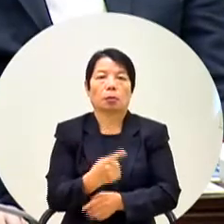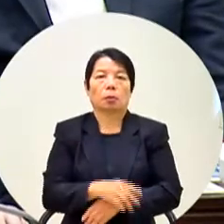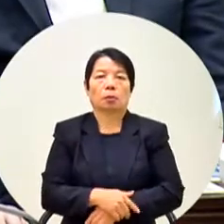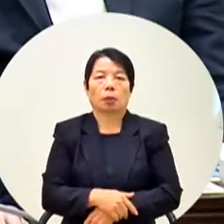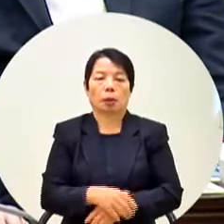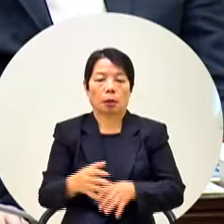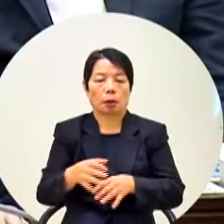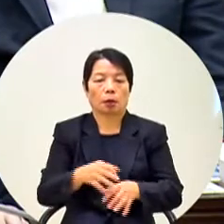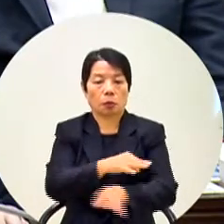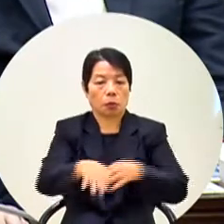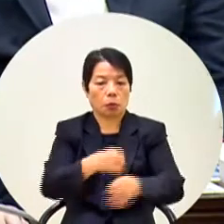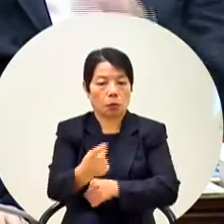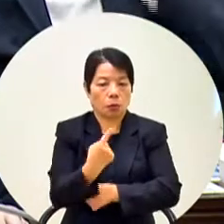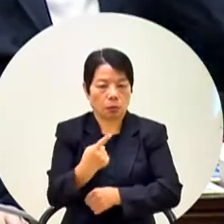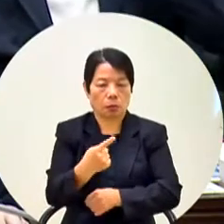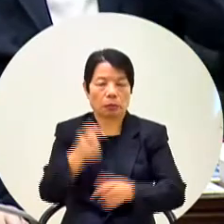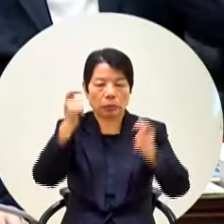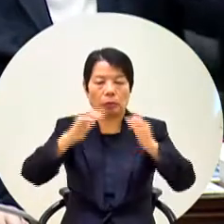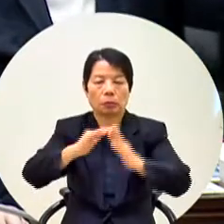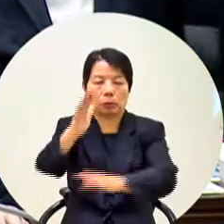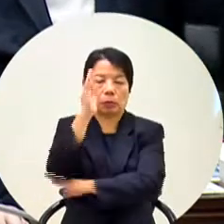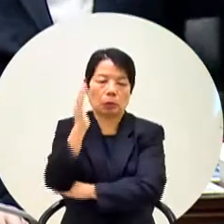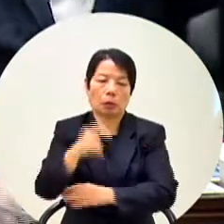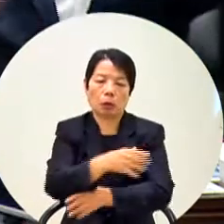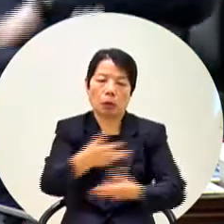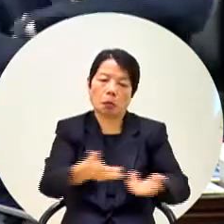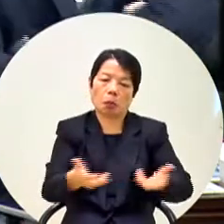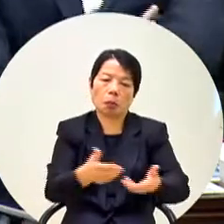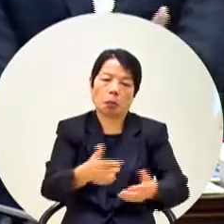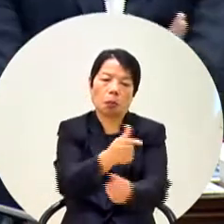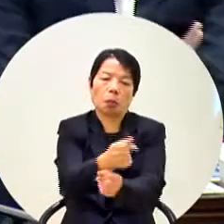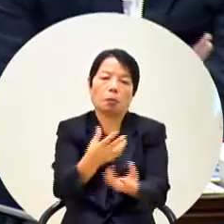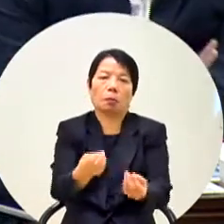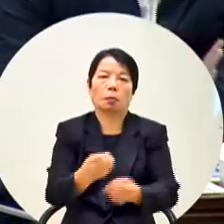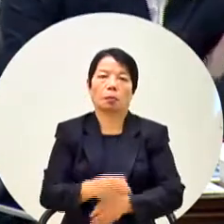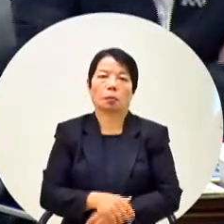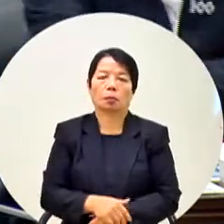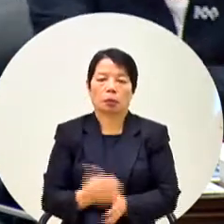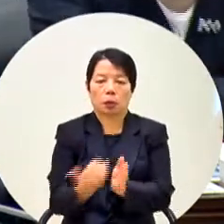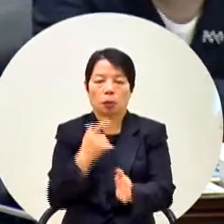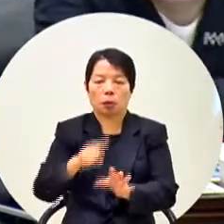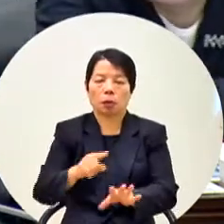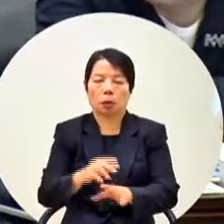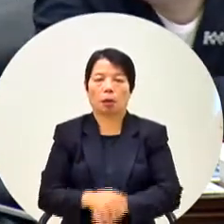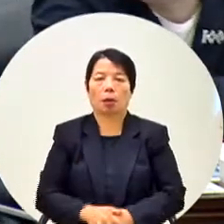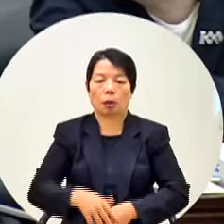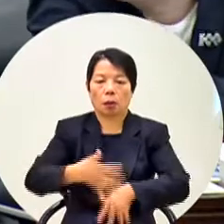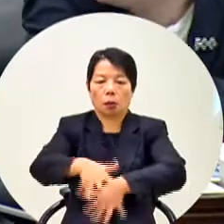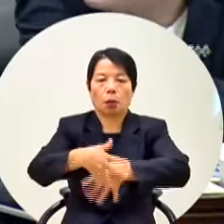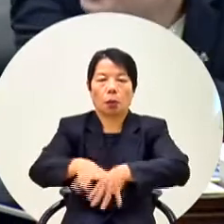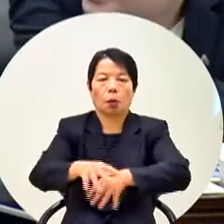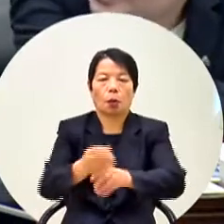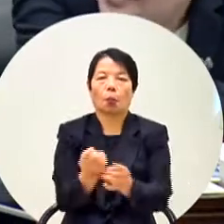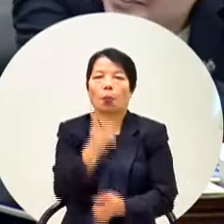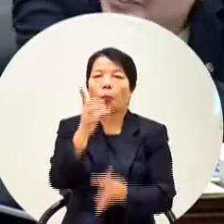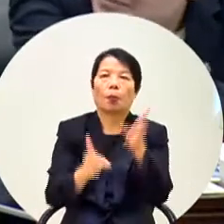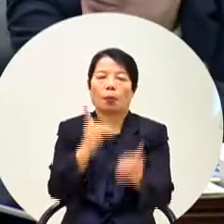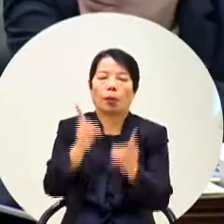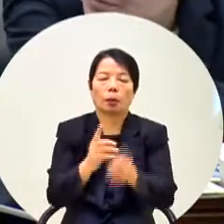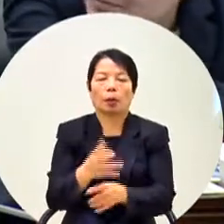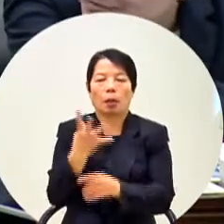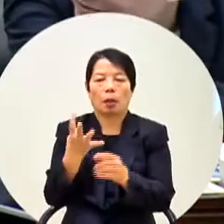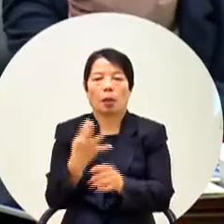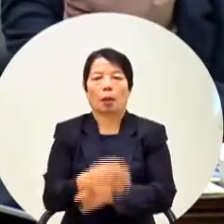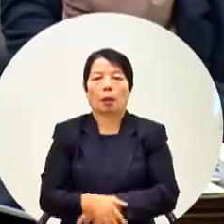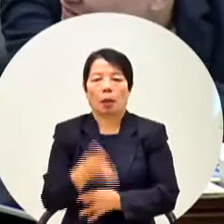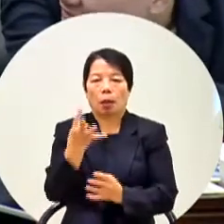无要甲用心甲做连接。当初国庆烟火伫遮放，几十万人可以进